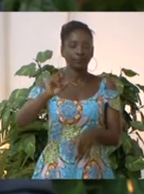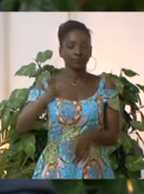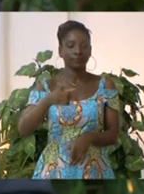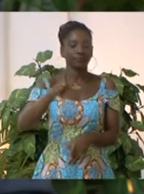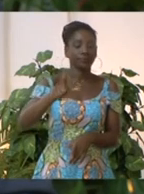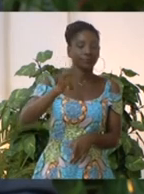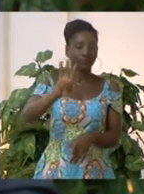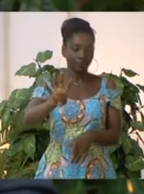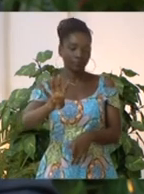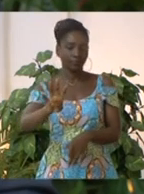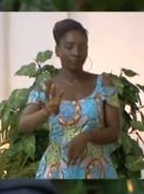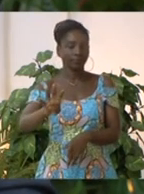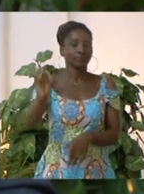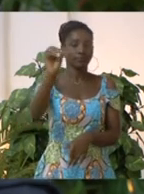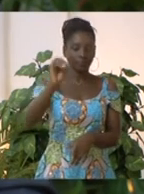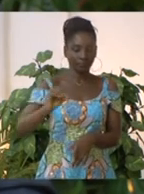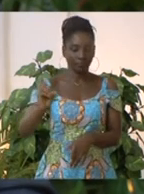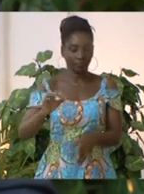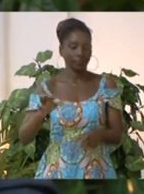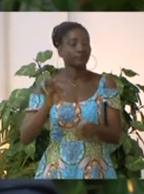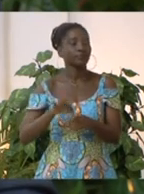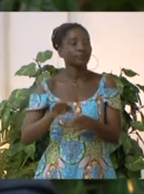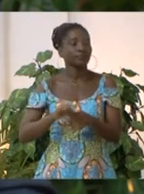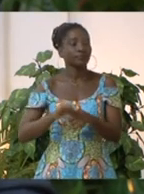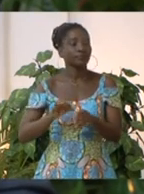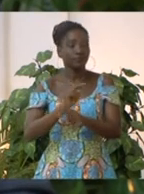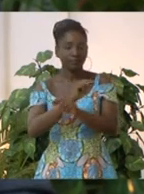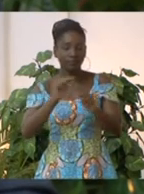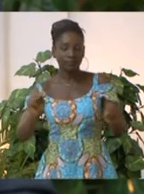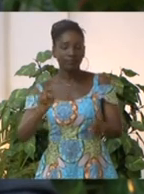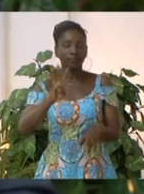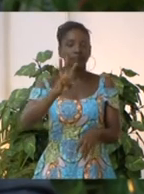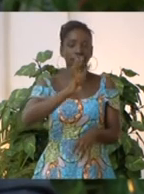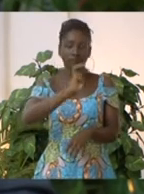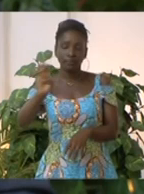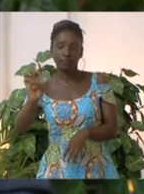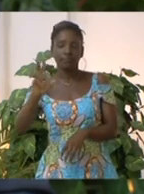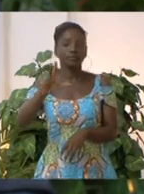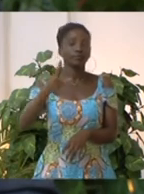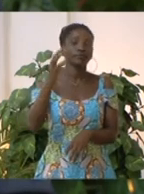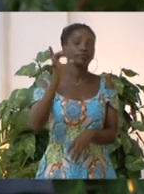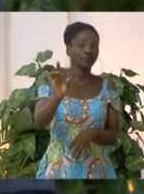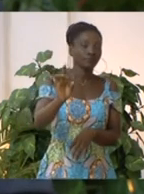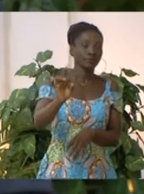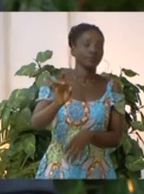21,24%. Bulletin nul, 438, soit